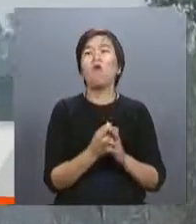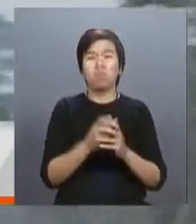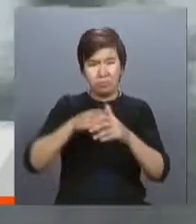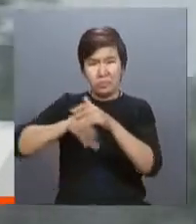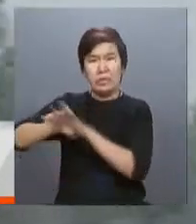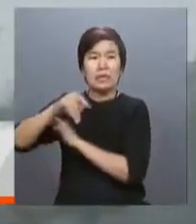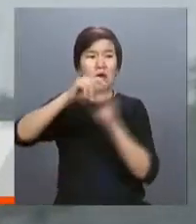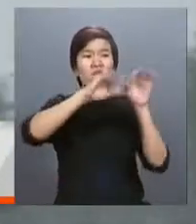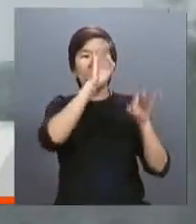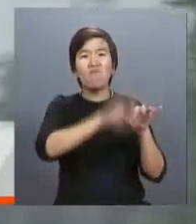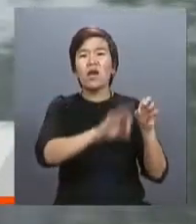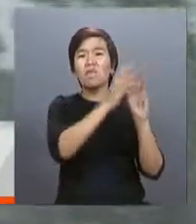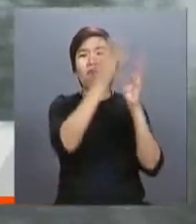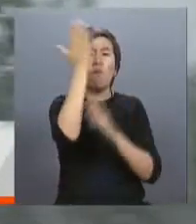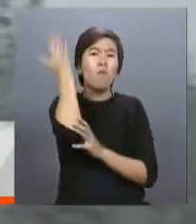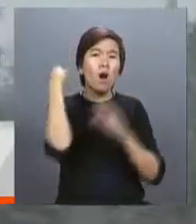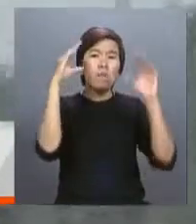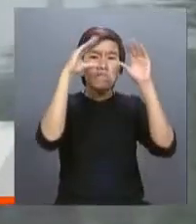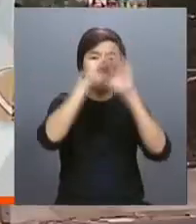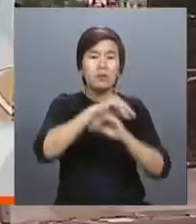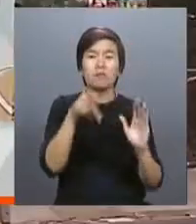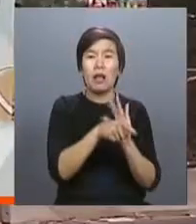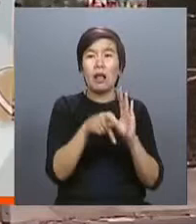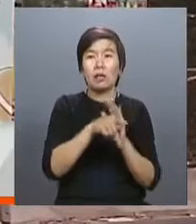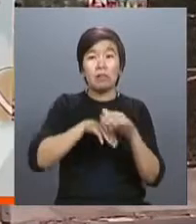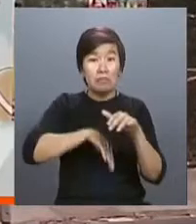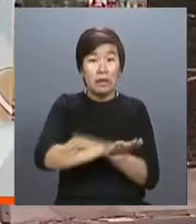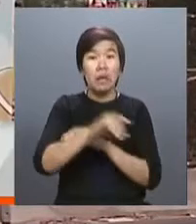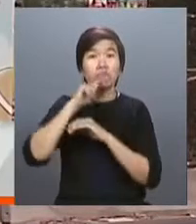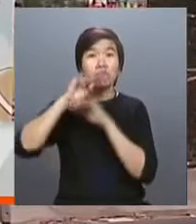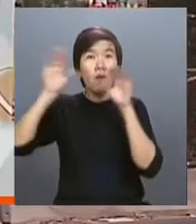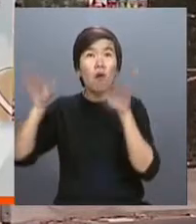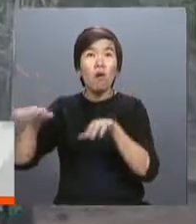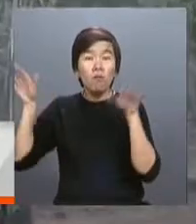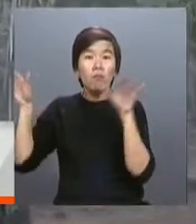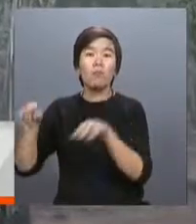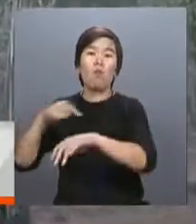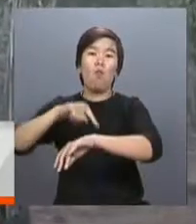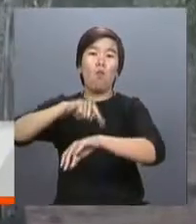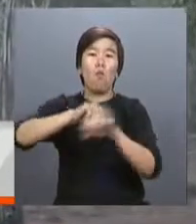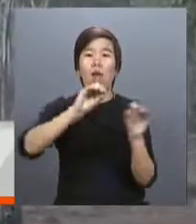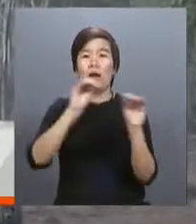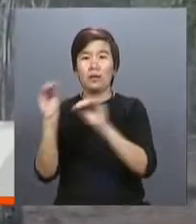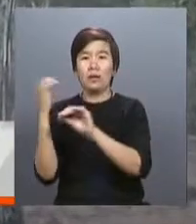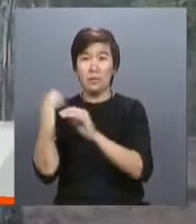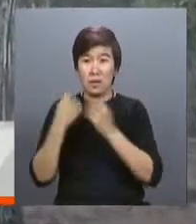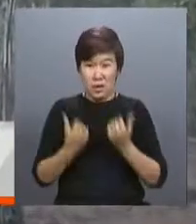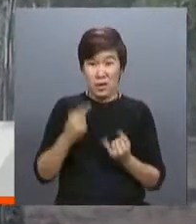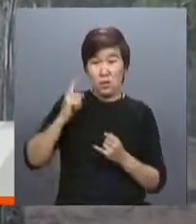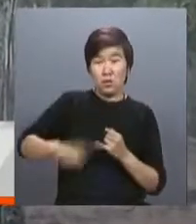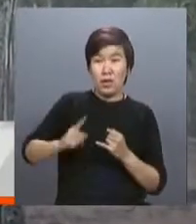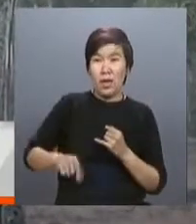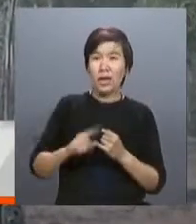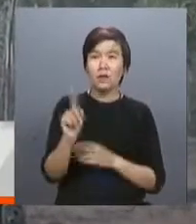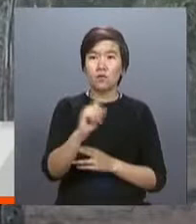อาศัยเมื่อคืนวันพฤหัสบดีที่ผ่านมาและแม้ว่าจะเป็นช่วงเดือนสุดท้ายของเทศกาลชมนกและเหยี่ยว